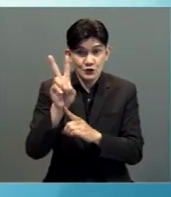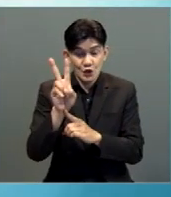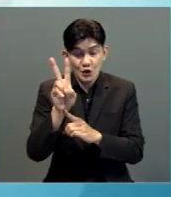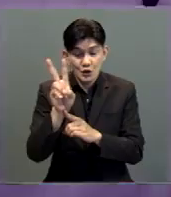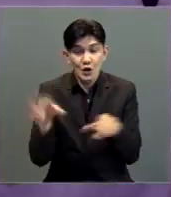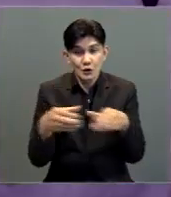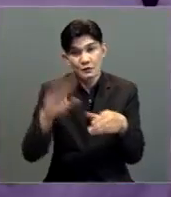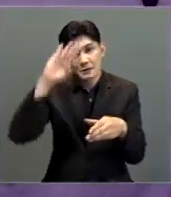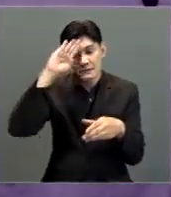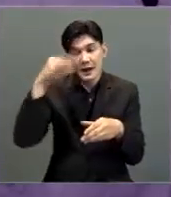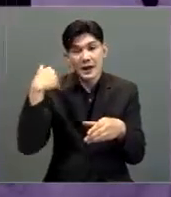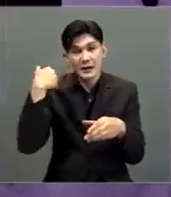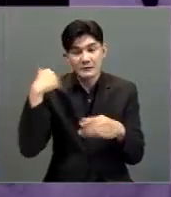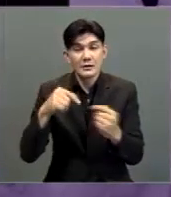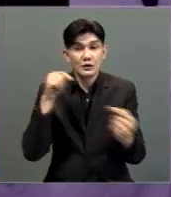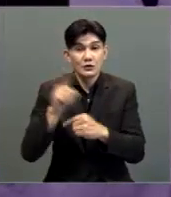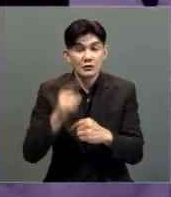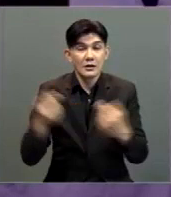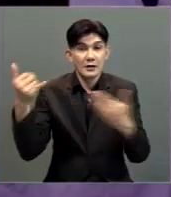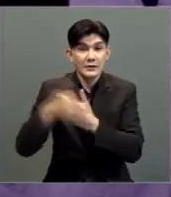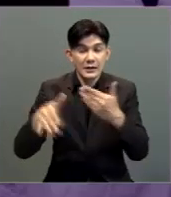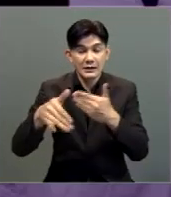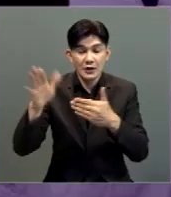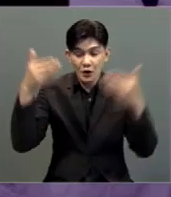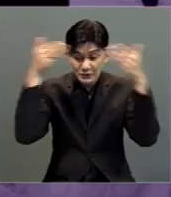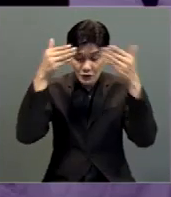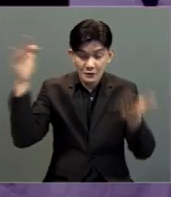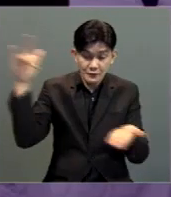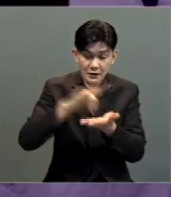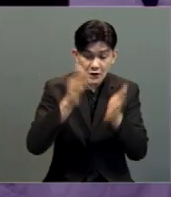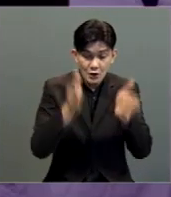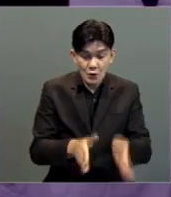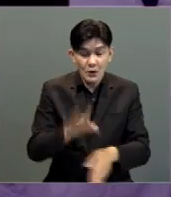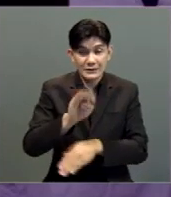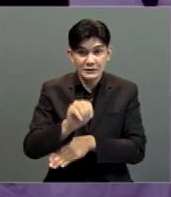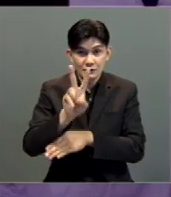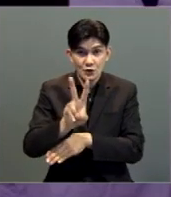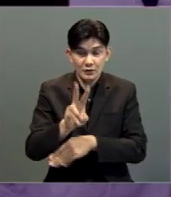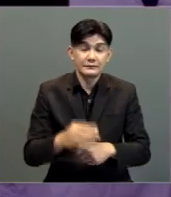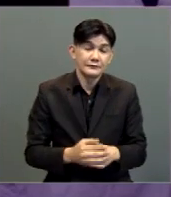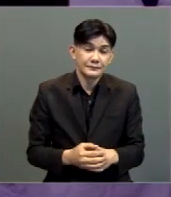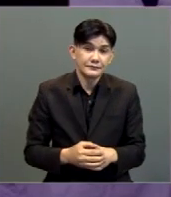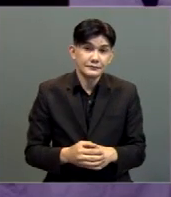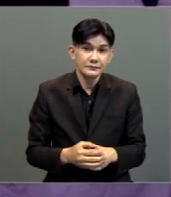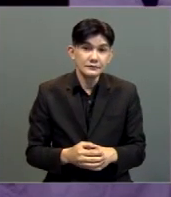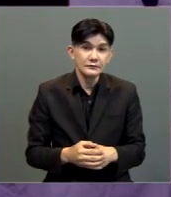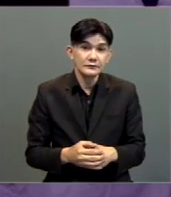ัี้ก็คอกลมผู้ป่วยที่เดินทางมาจากประเทศอิโดนีเซียซึงมีจำนวทั้หมด 42 คนค่ะ